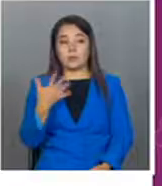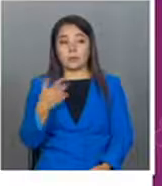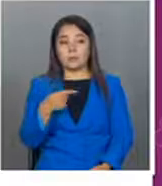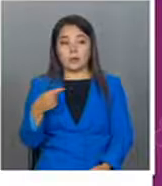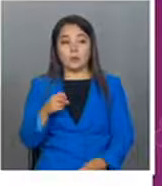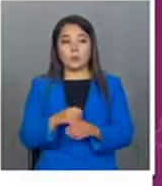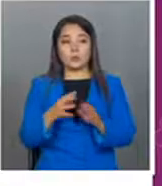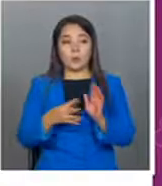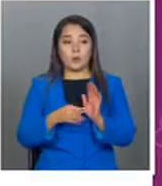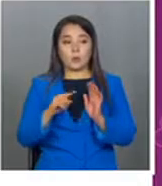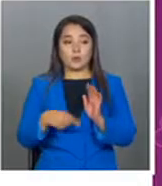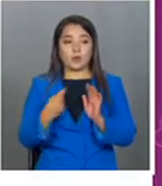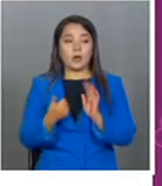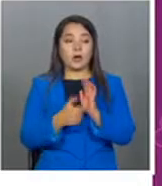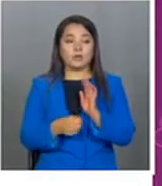19.625 тең болады